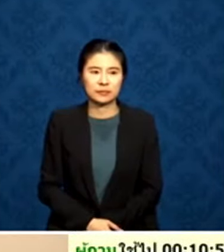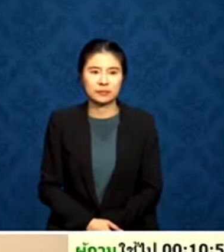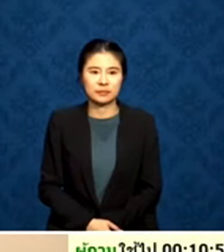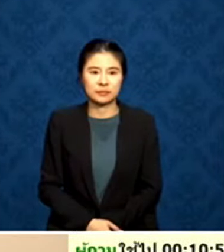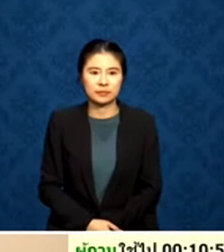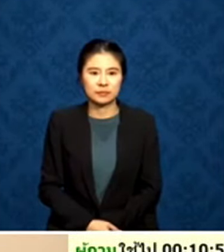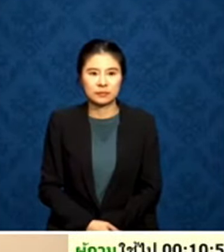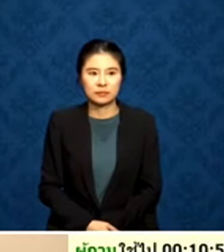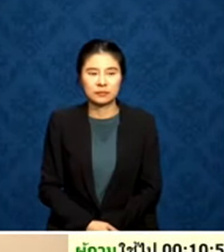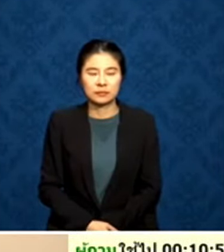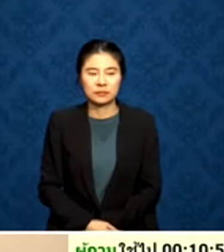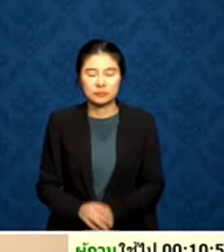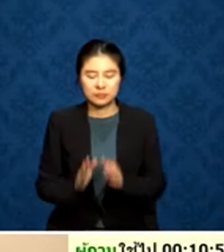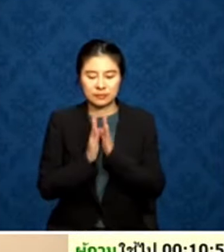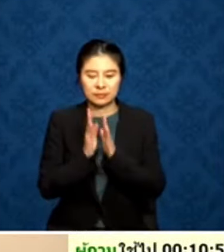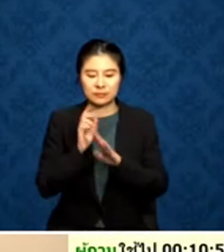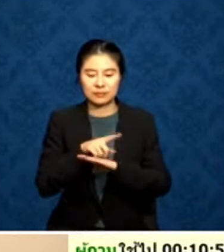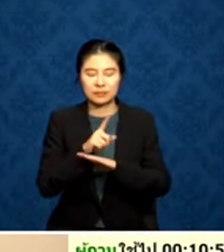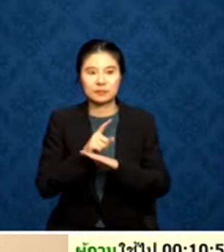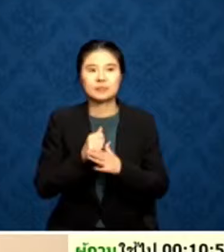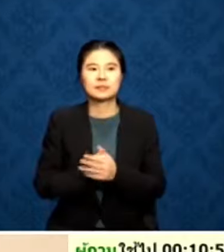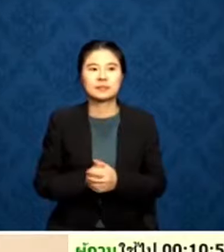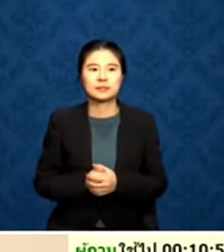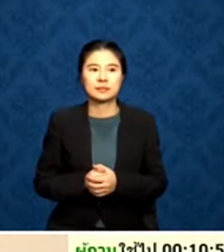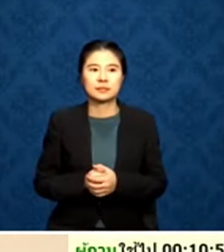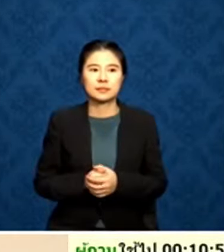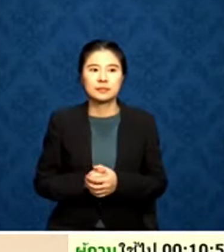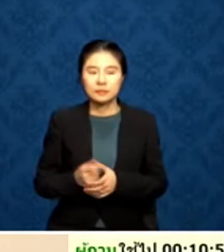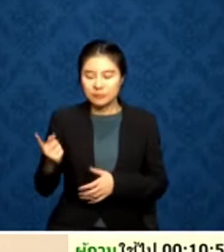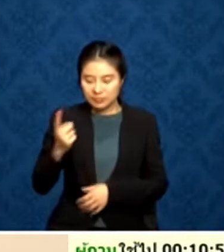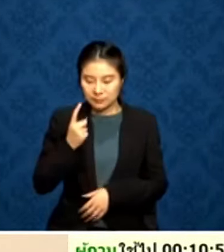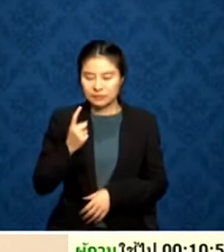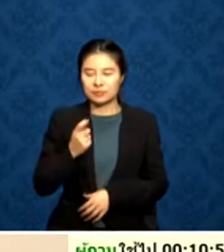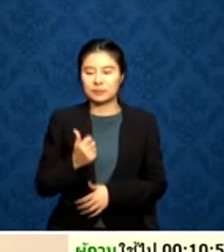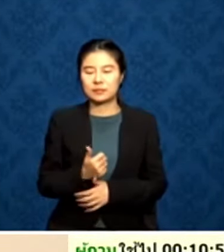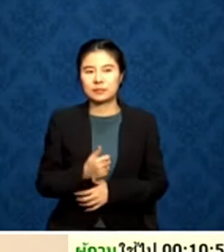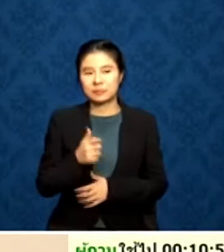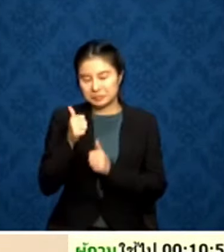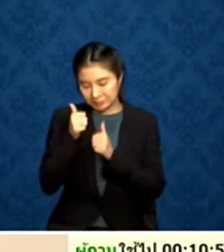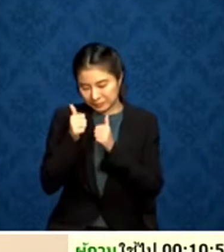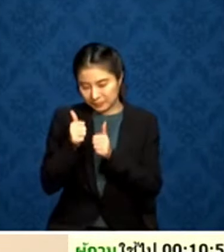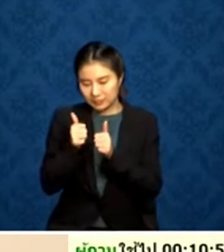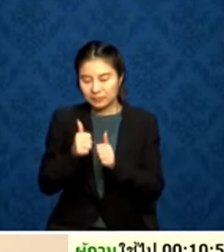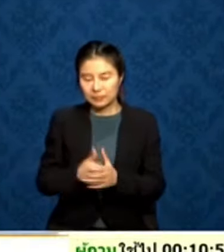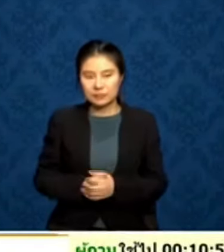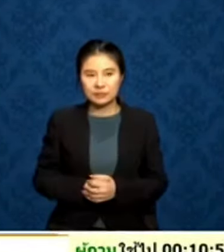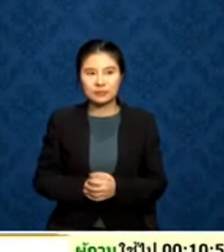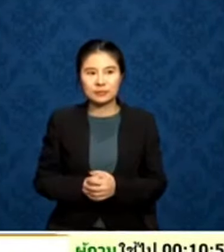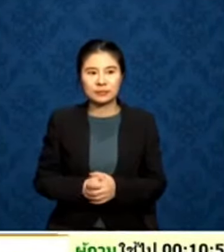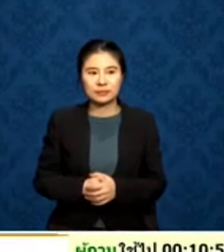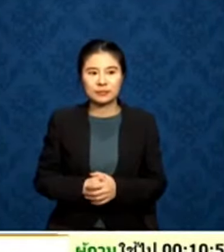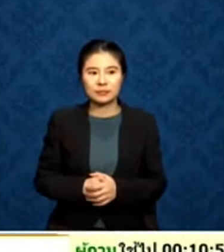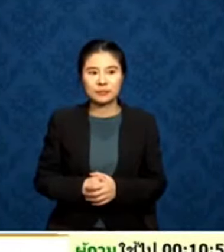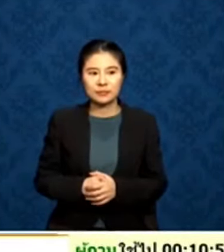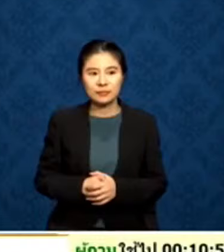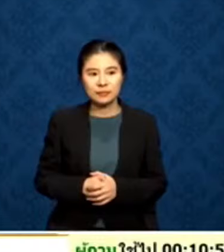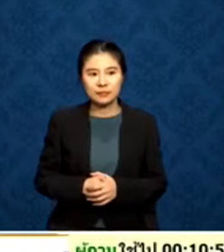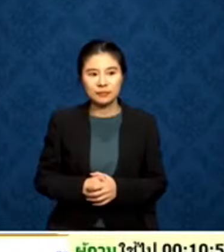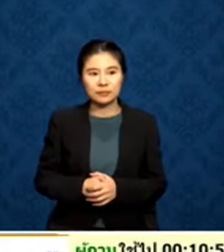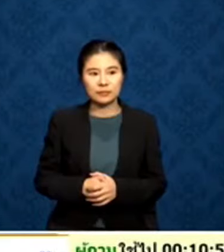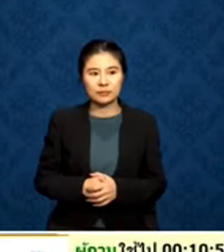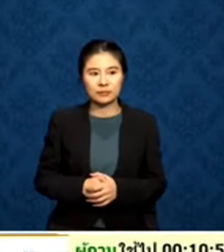ท่านประธานที่เคารพครับเป็นคำถามที่ดีมากนะครับแล้วก็สังคมทั่วไปเขา